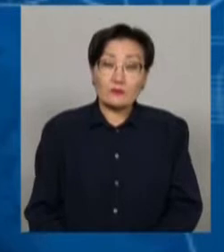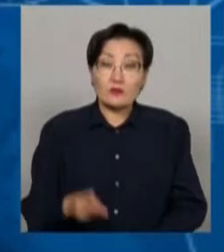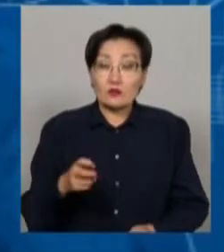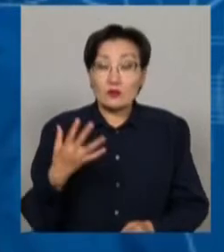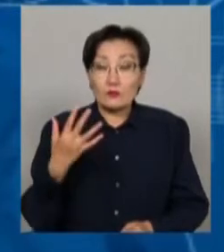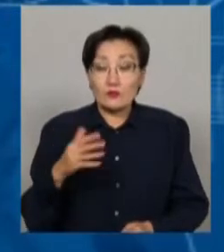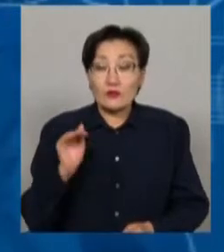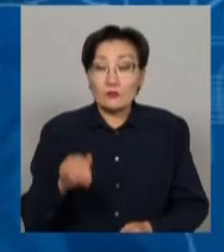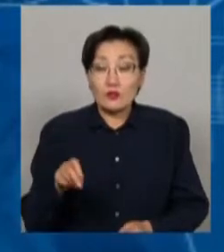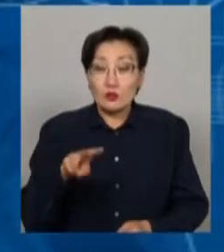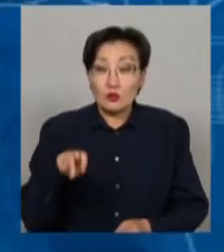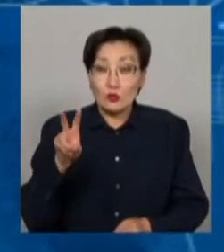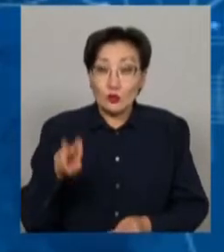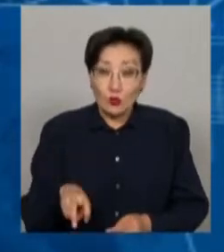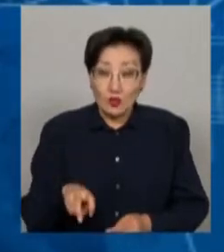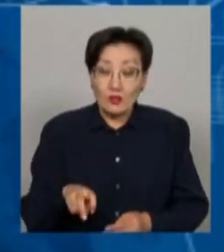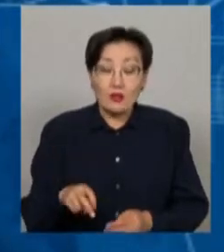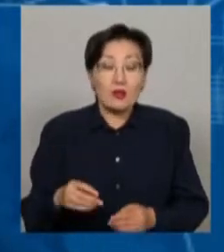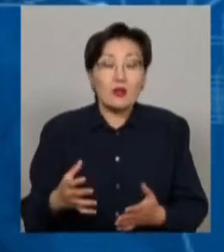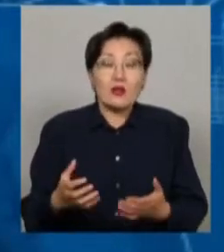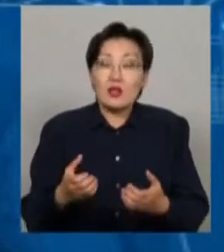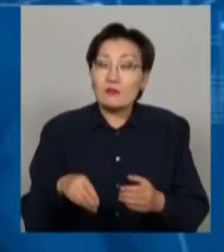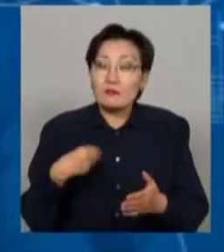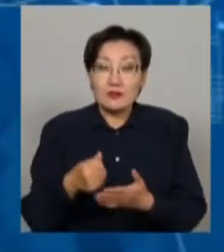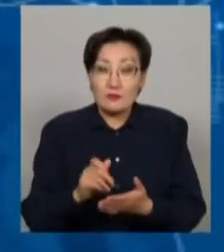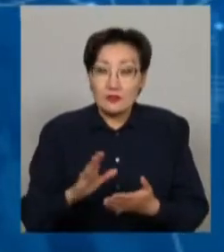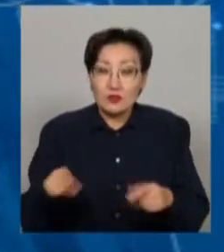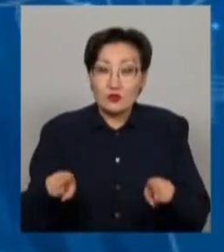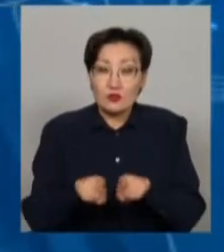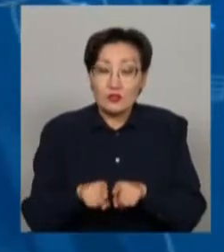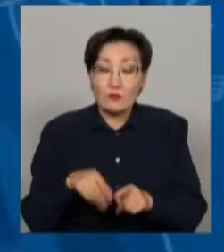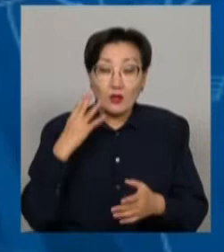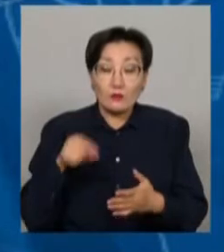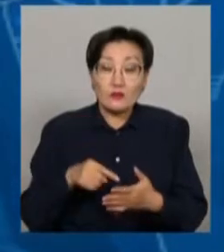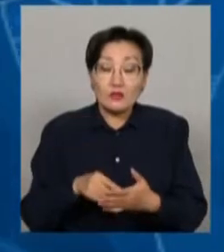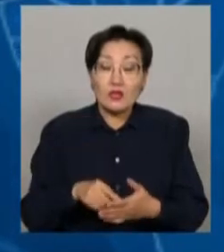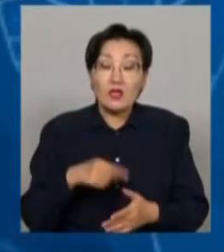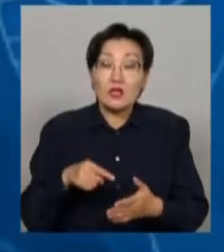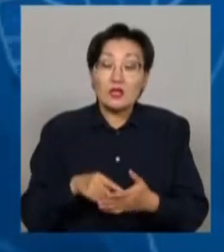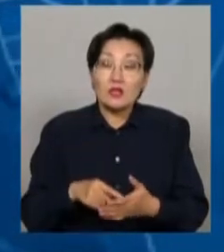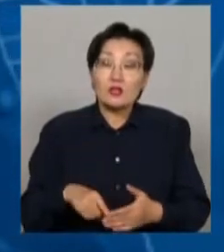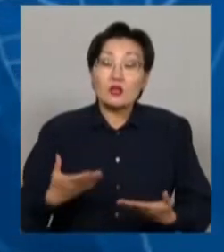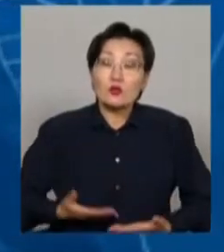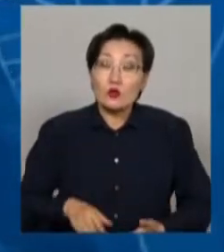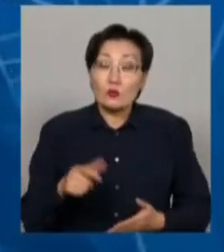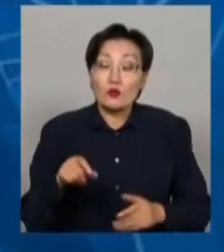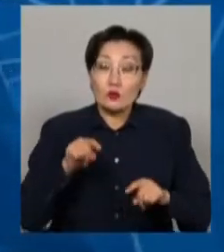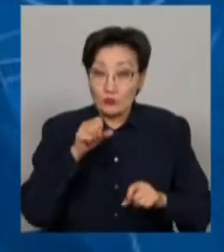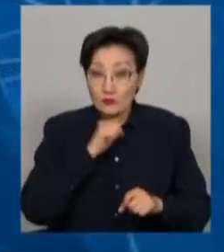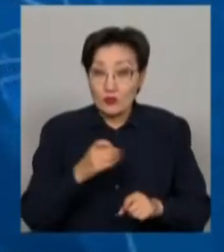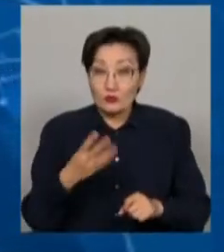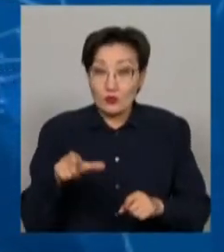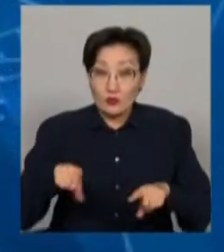200 мың доллар бермесең, героины бар ине егеміз. Алматыда осылай қоқан-лоқы көрсетіп, қала тұрғынын ұрлап кеткен 4 адам